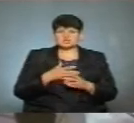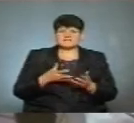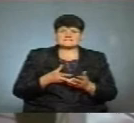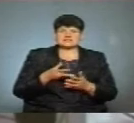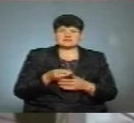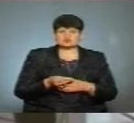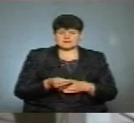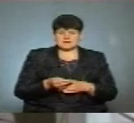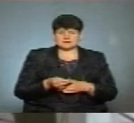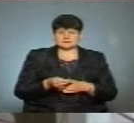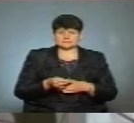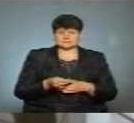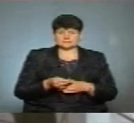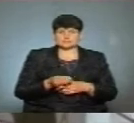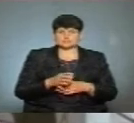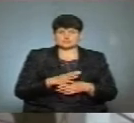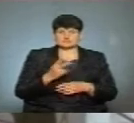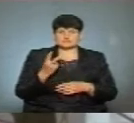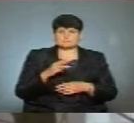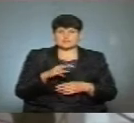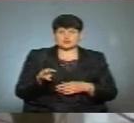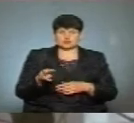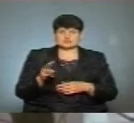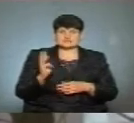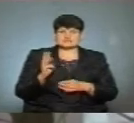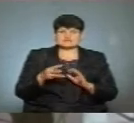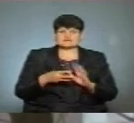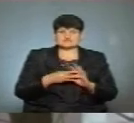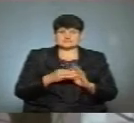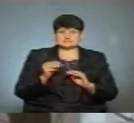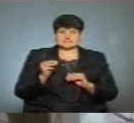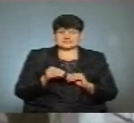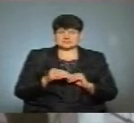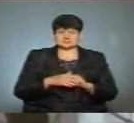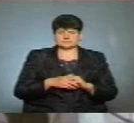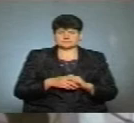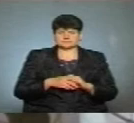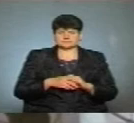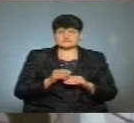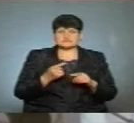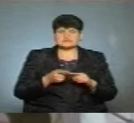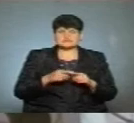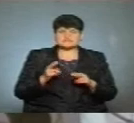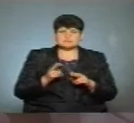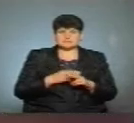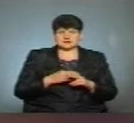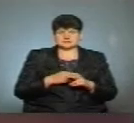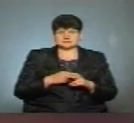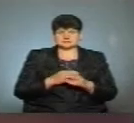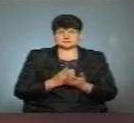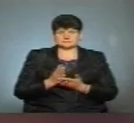фінансування складало 2 мільйони 38 тисяч. Це без енергоносіїв.